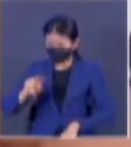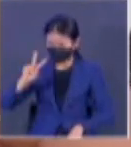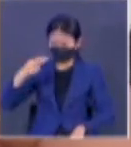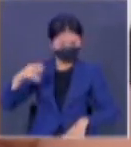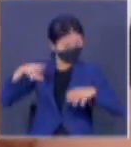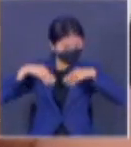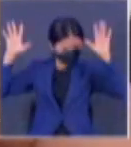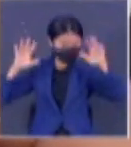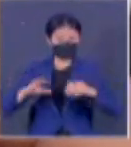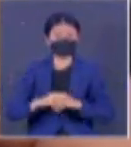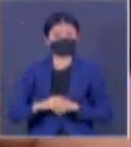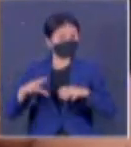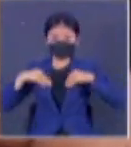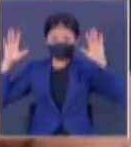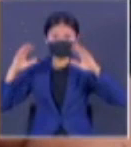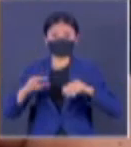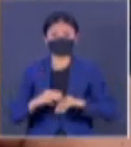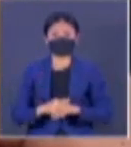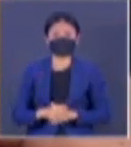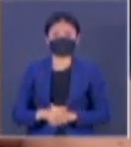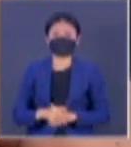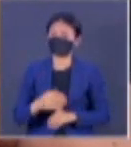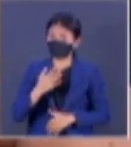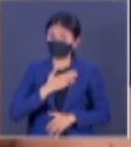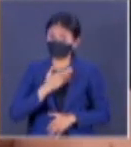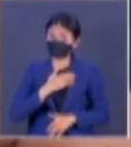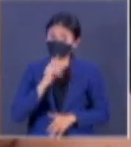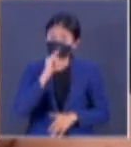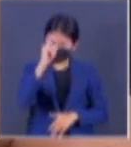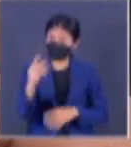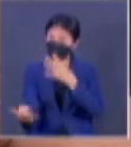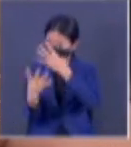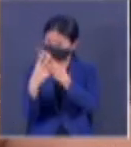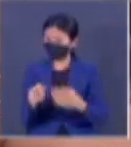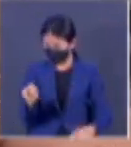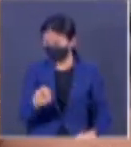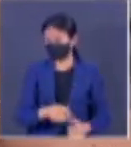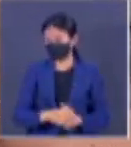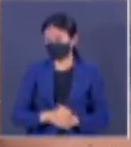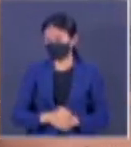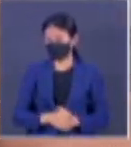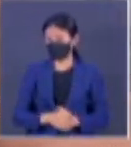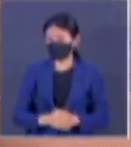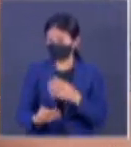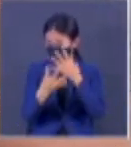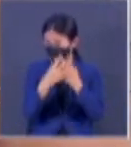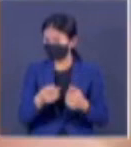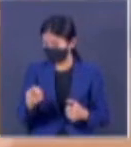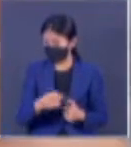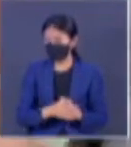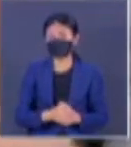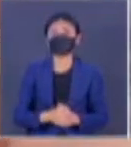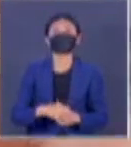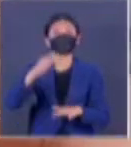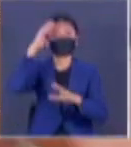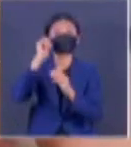าถ้าอาตมาจะเอาติดคุกอ่ะเดี๋ยวโยมจะว่ายังไงเดี๋ยวตำรวจเขาบอกว่าเดี๋ยวต้องร